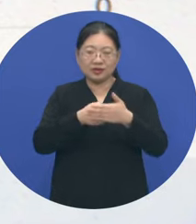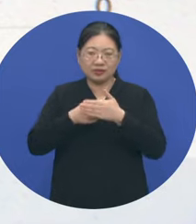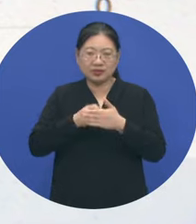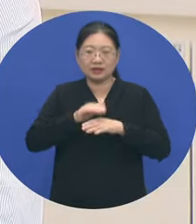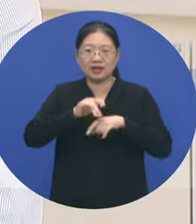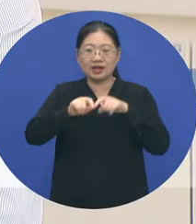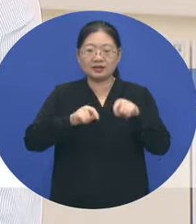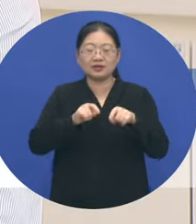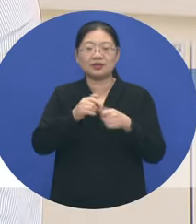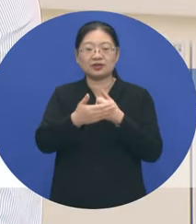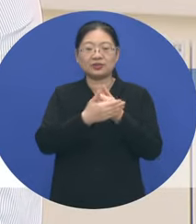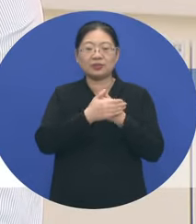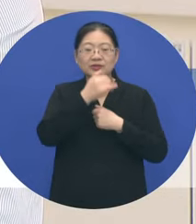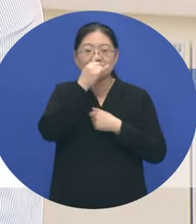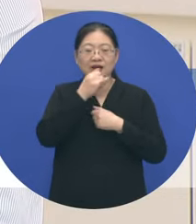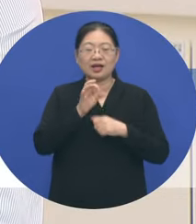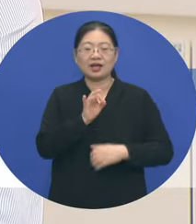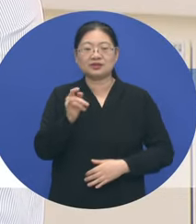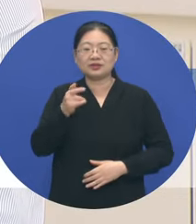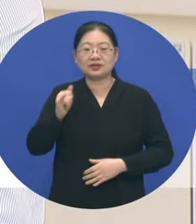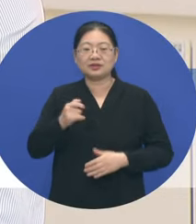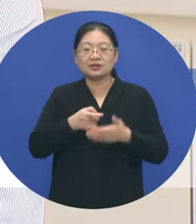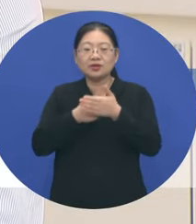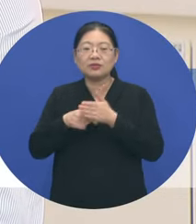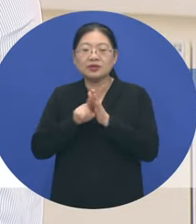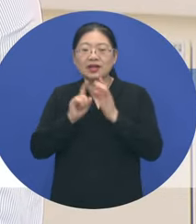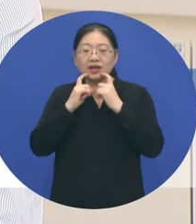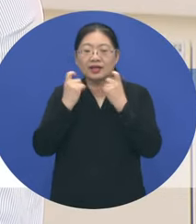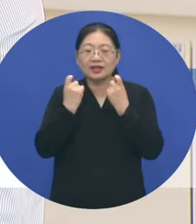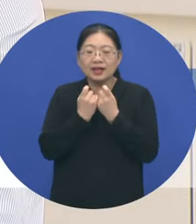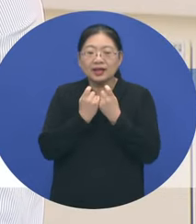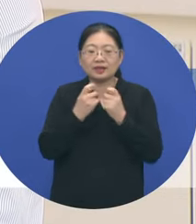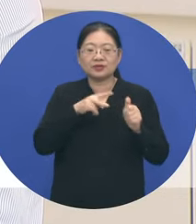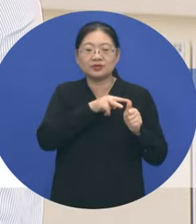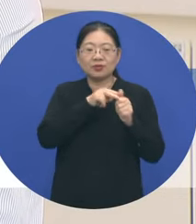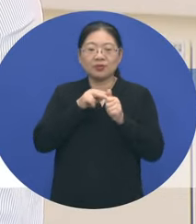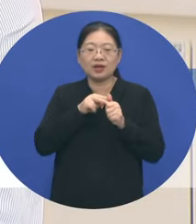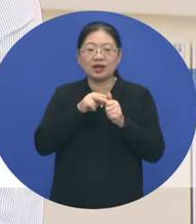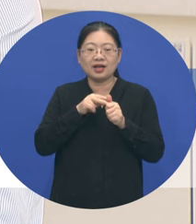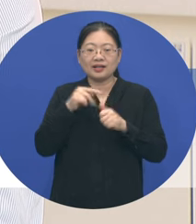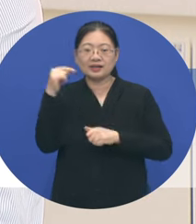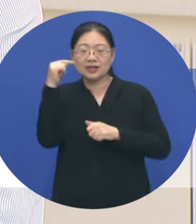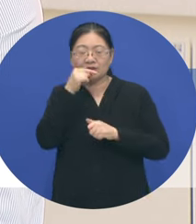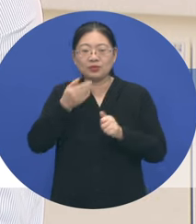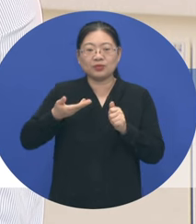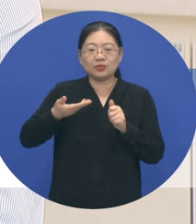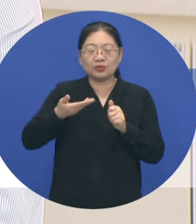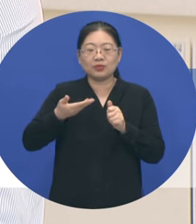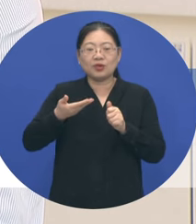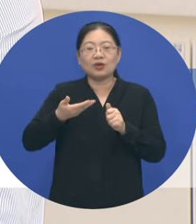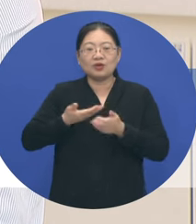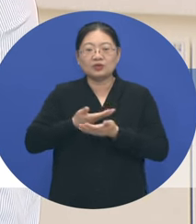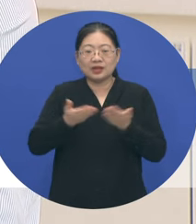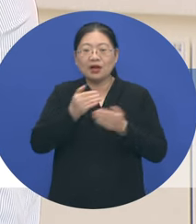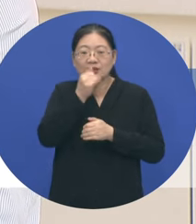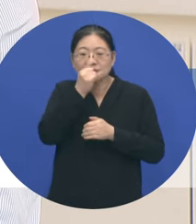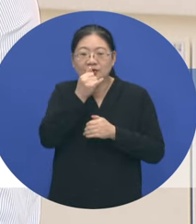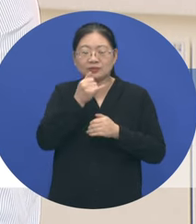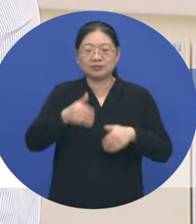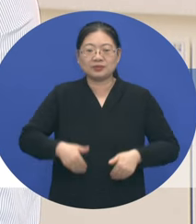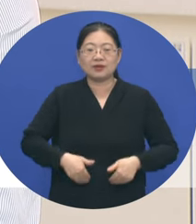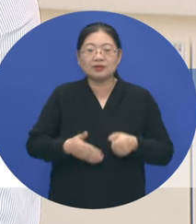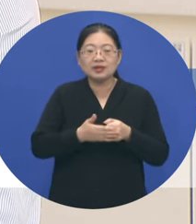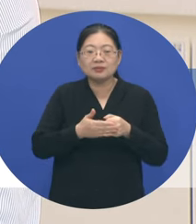됩니다 에너지를 절감하기 위해서는 개인화된 데이터가 체계적으로 공급이 되는 것이 중요하다라고 저희는 생각을 합니다이를